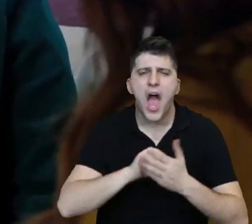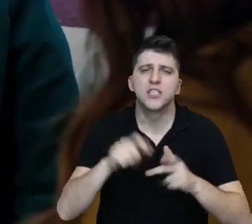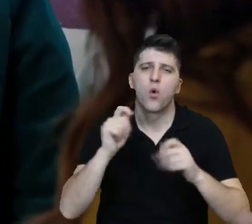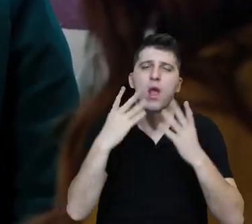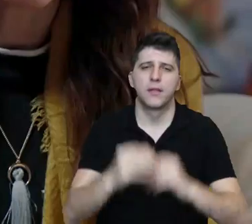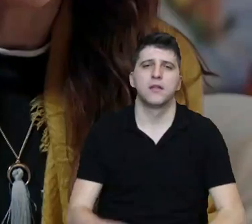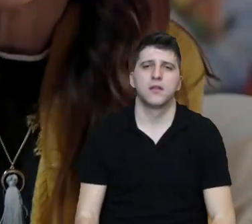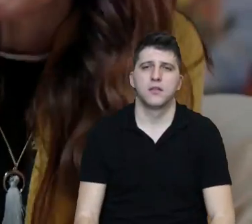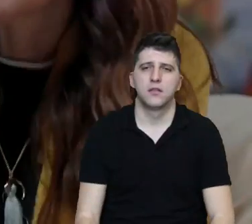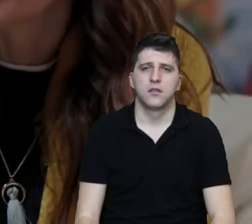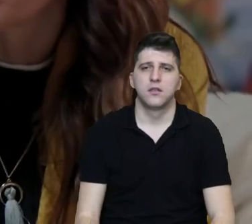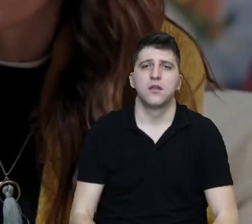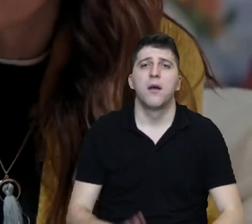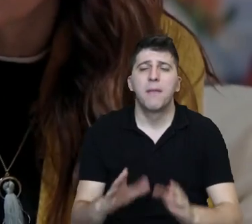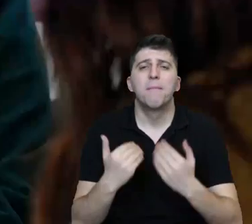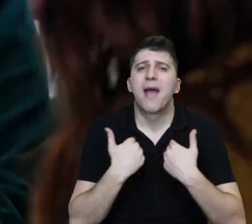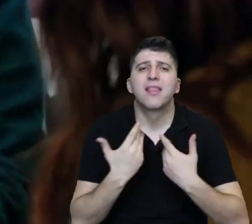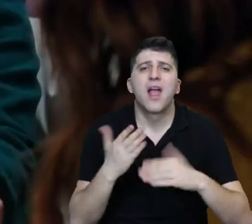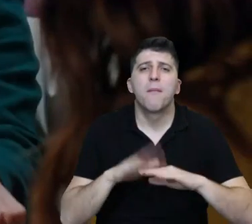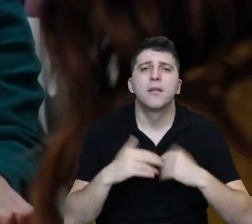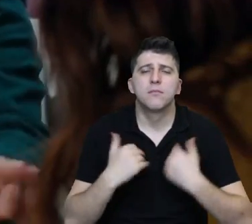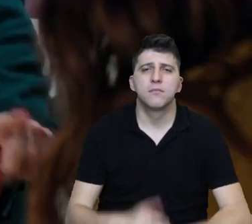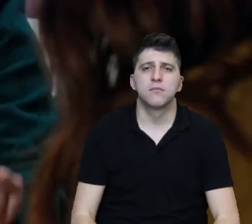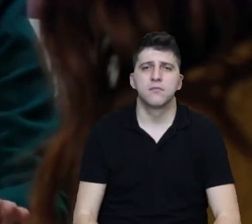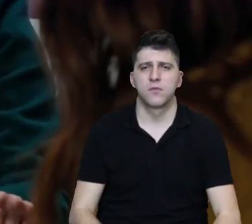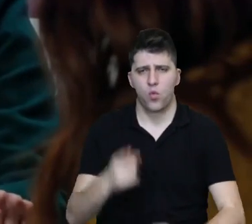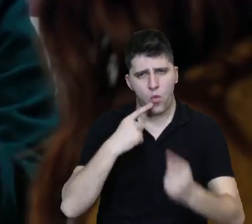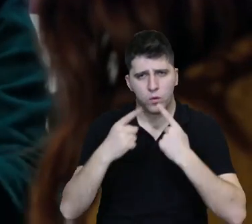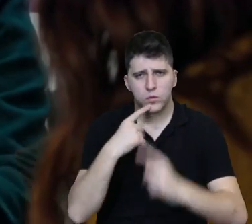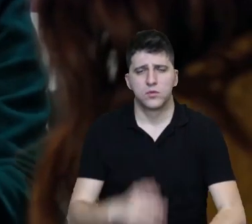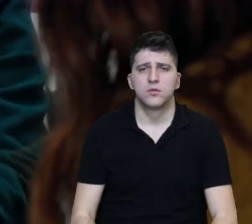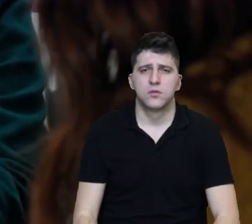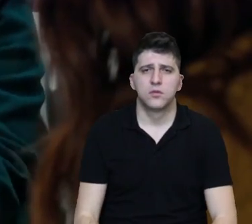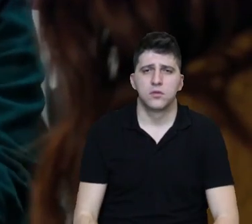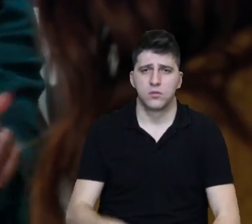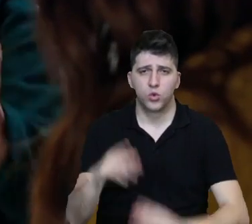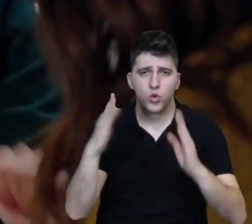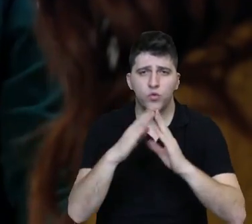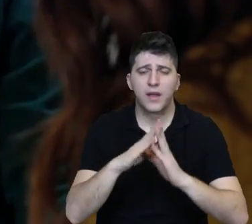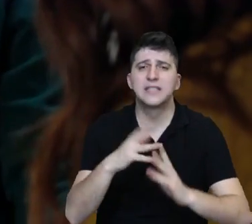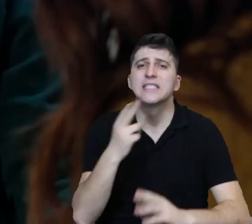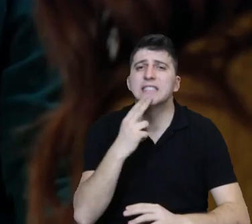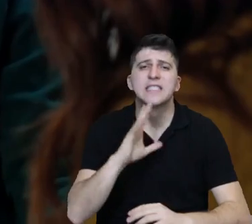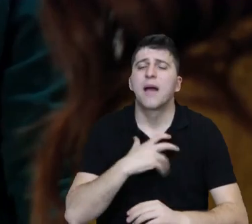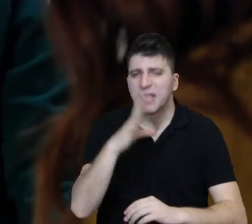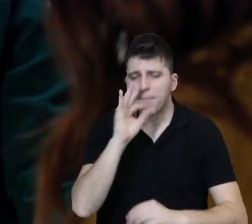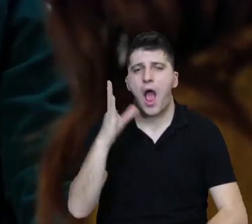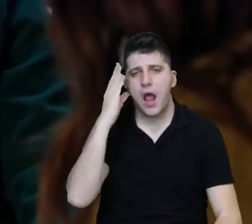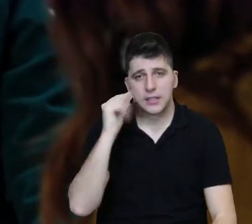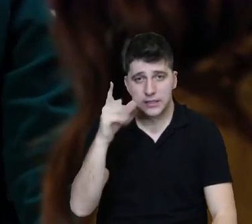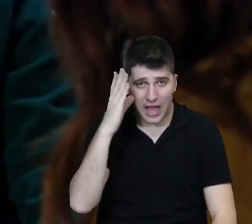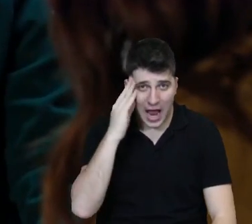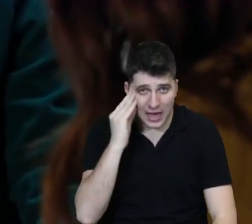yapabilir. Peki ben ne yapabilirim? Çık karşısına konuş. Bu yuvanın hanımı kimmiş iyice anlasın. Anlasın